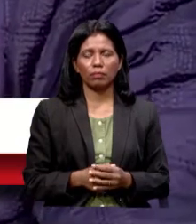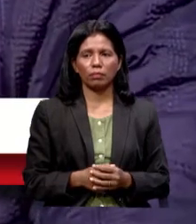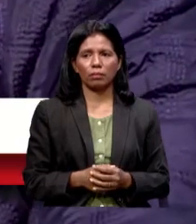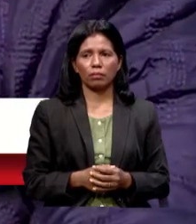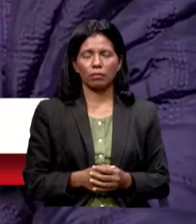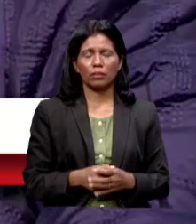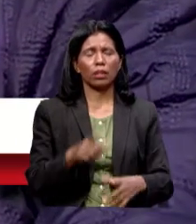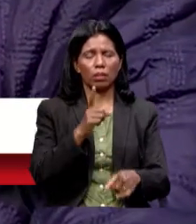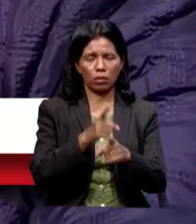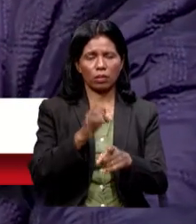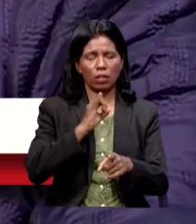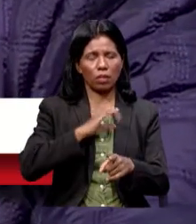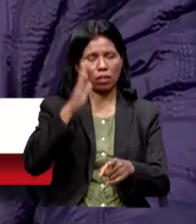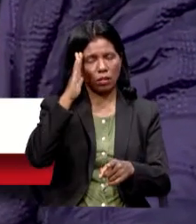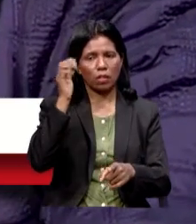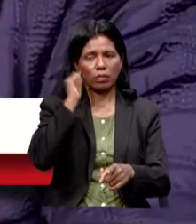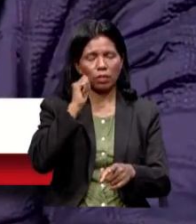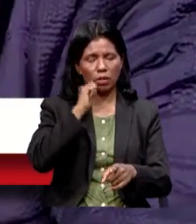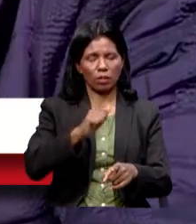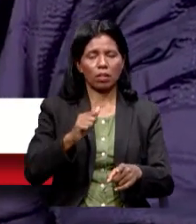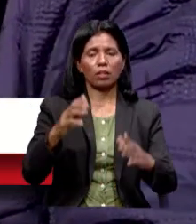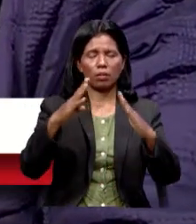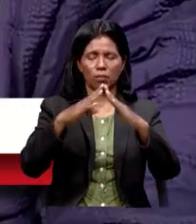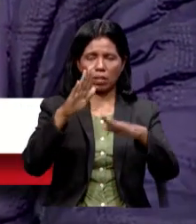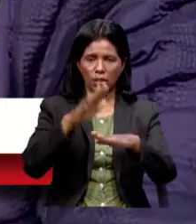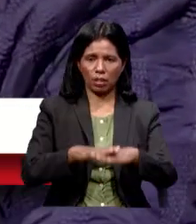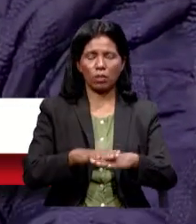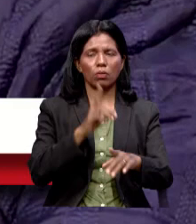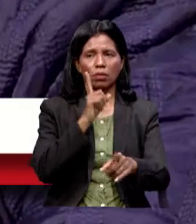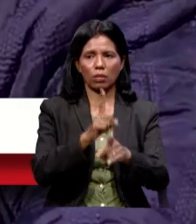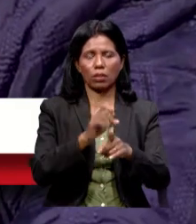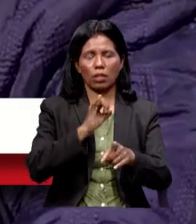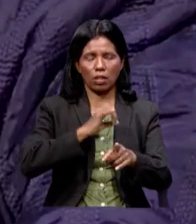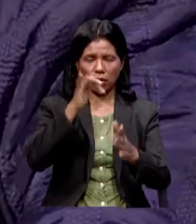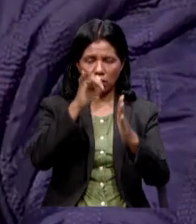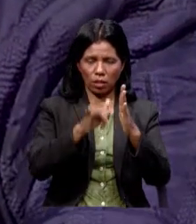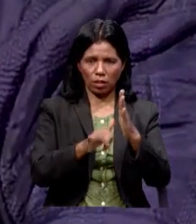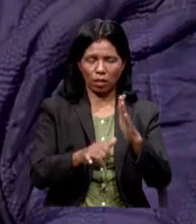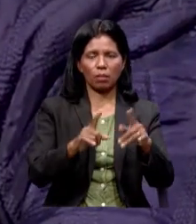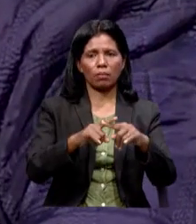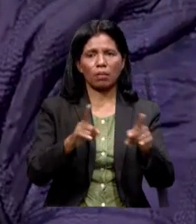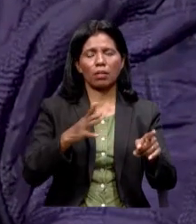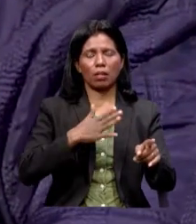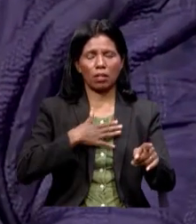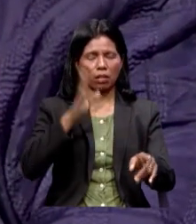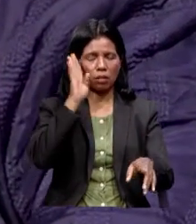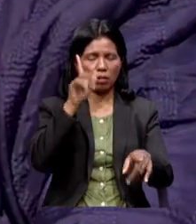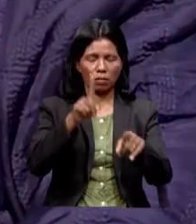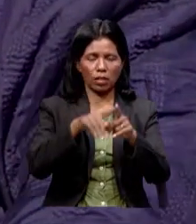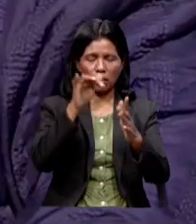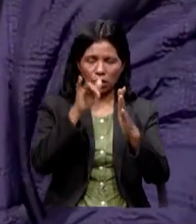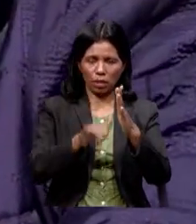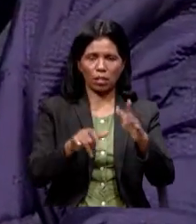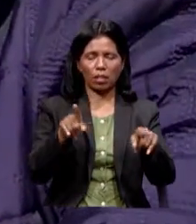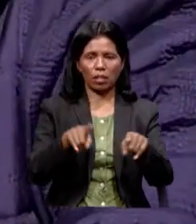Los hau hatene feto nebe edifisi hanehan ne tu iro los hau hela iha aldeia mai be hau nia bin hela iha ne.